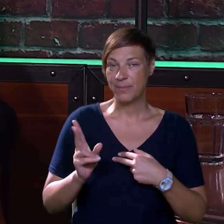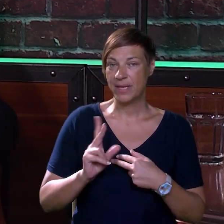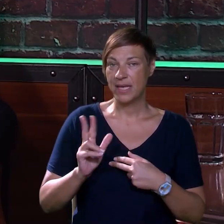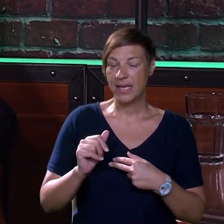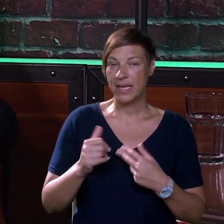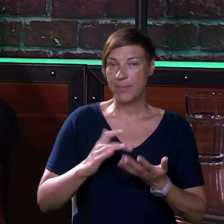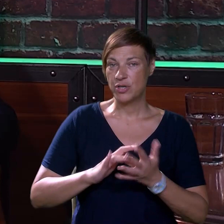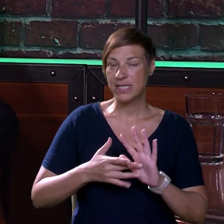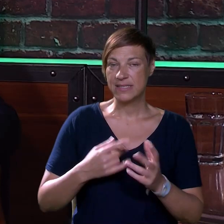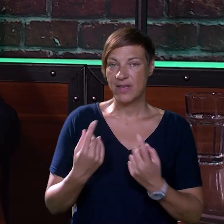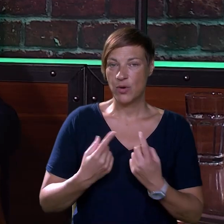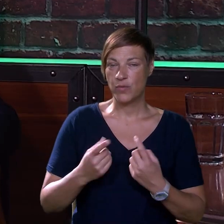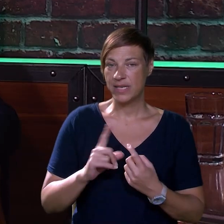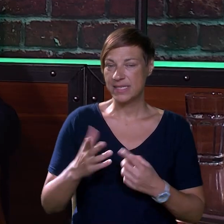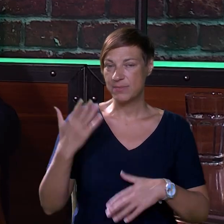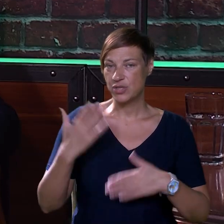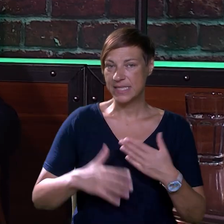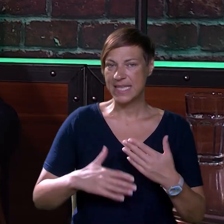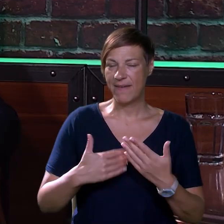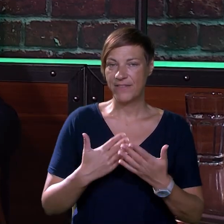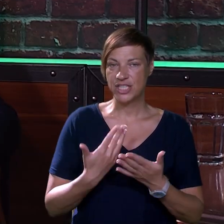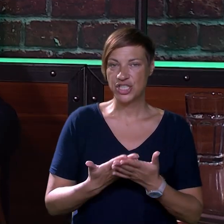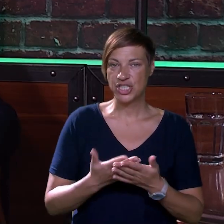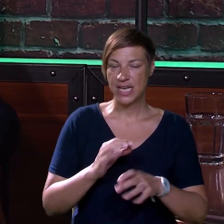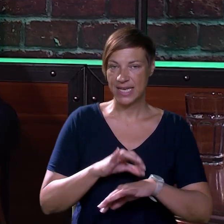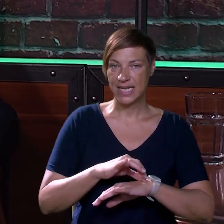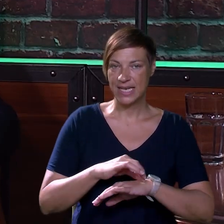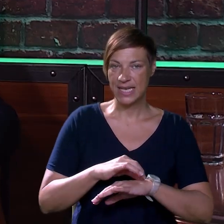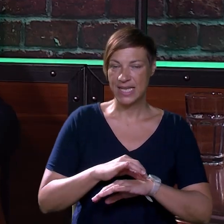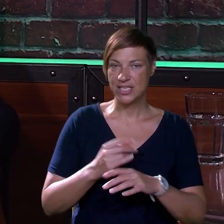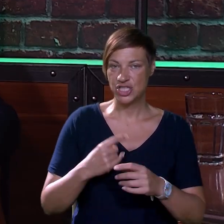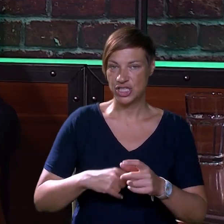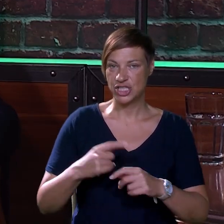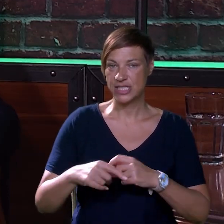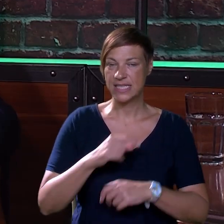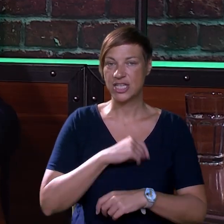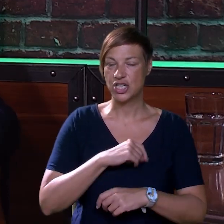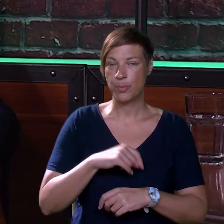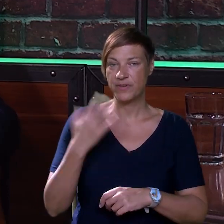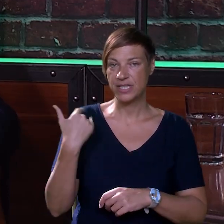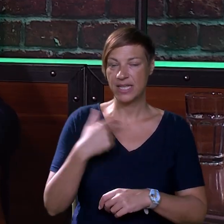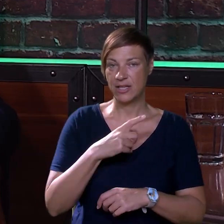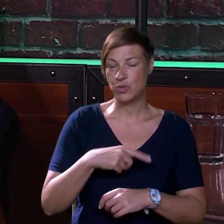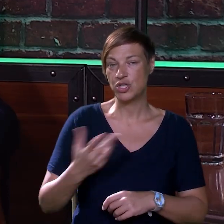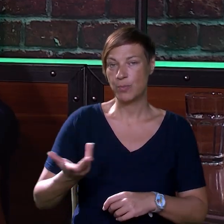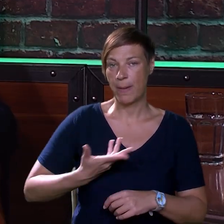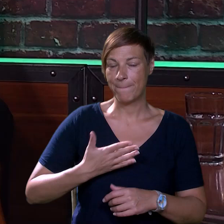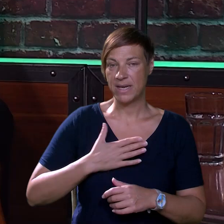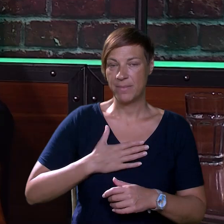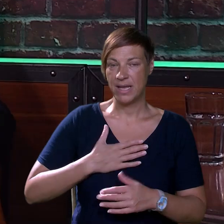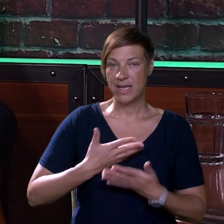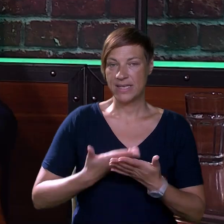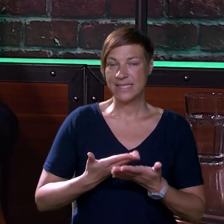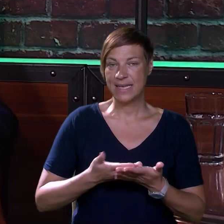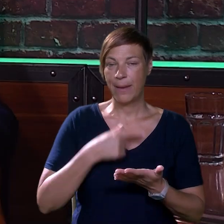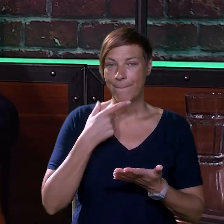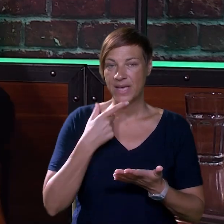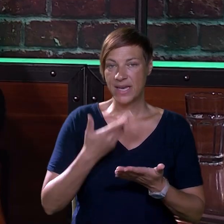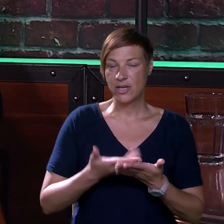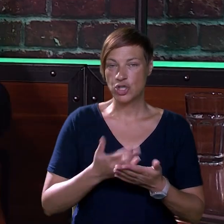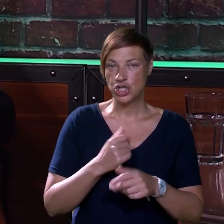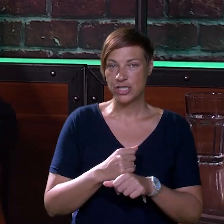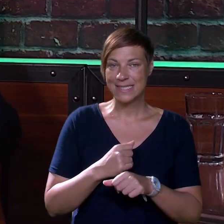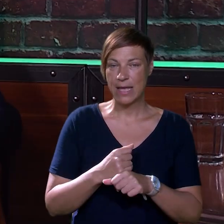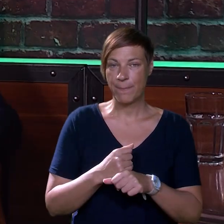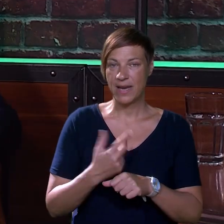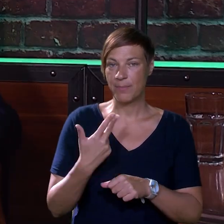iskreni, nisam imao ni sve uvjete, nisam imao čak završen liječnički staž obavezni tada, međutim, ljudi su me primili, a ja sam njima u biti rekao ono što